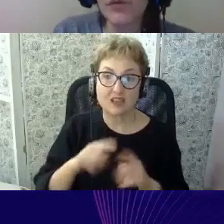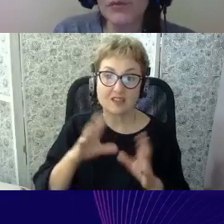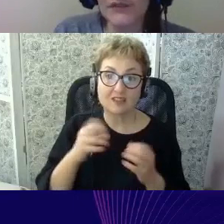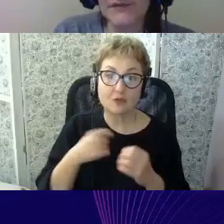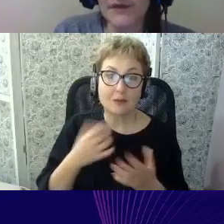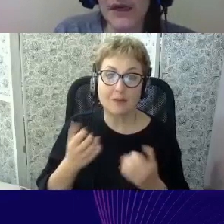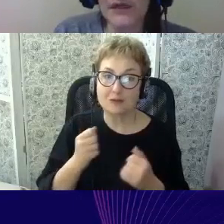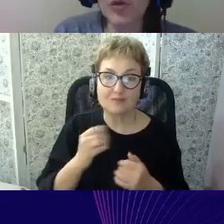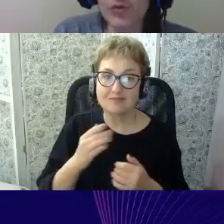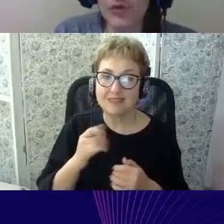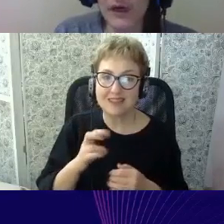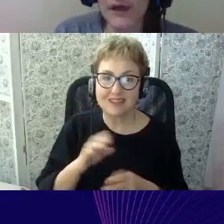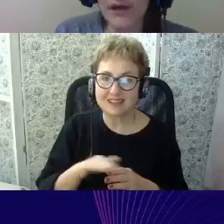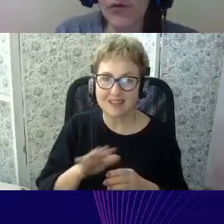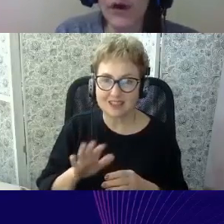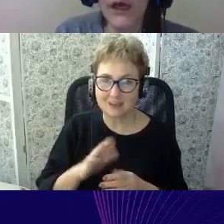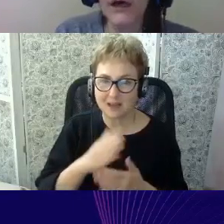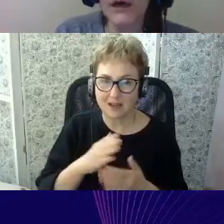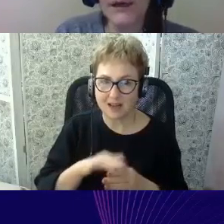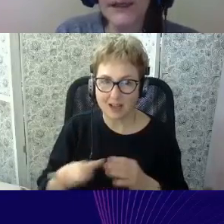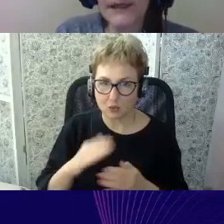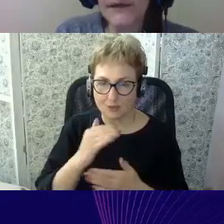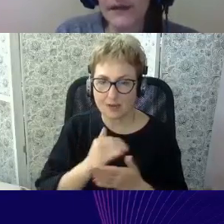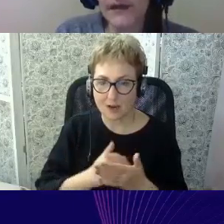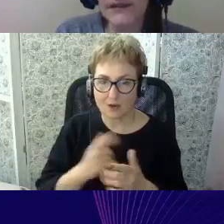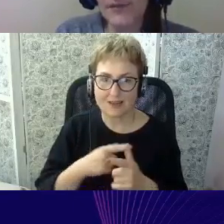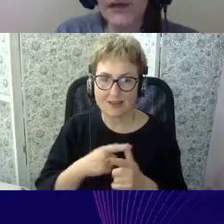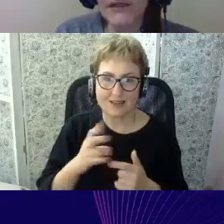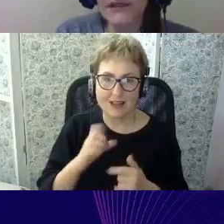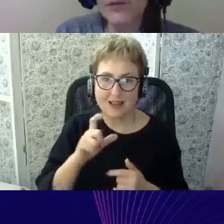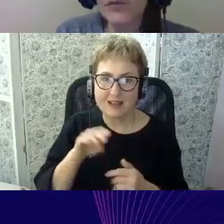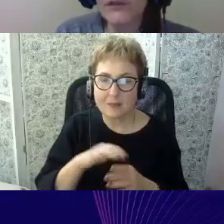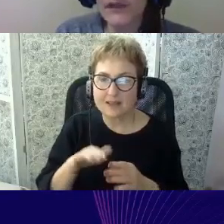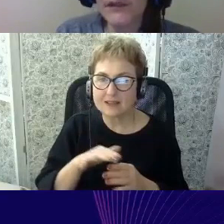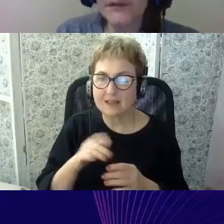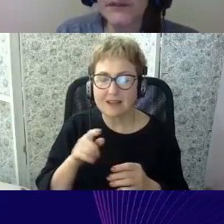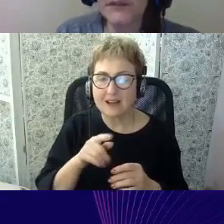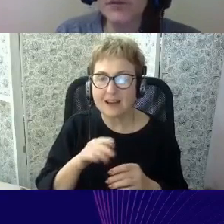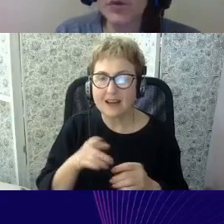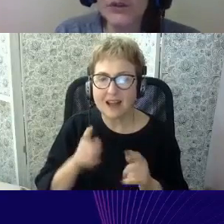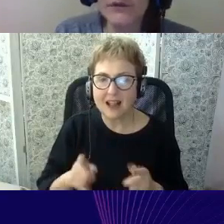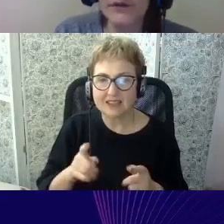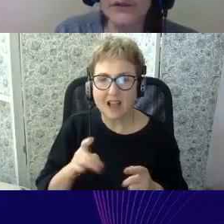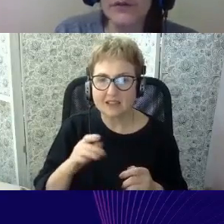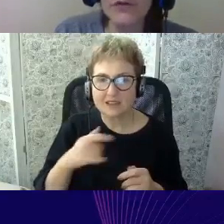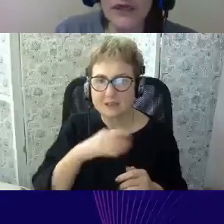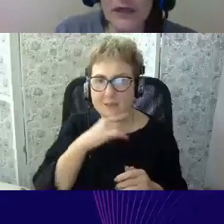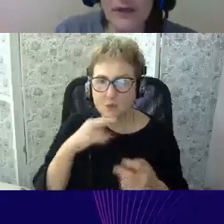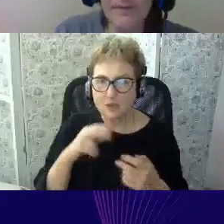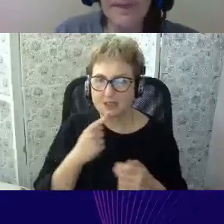мы получим не совсем реализуемую программу или на этапе реализации будем сталкиваться с